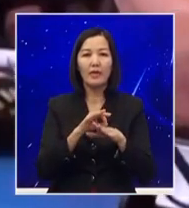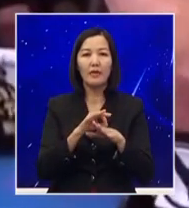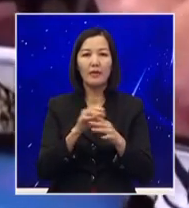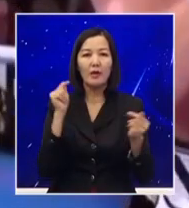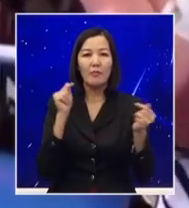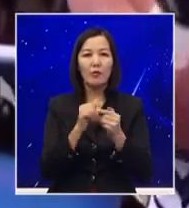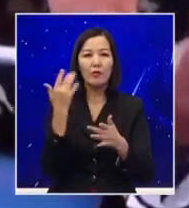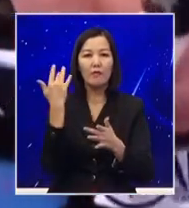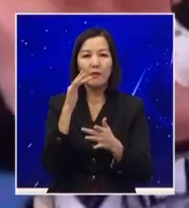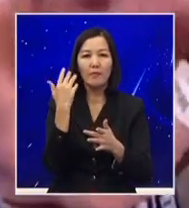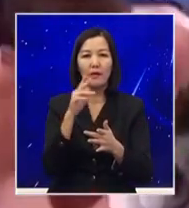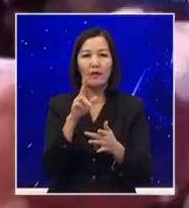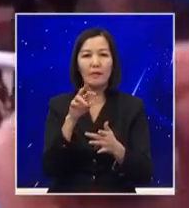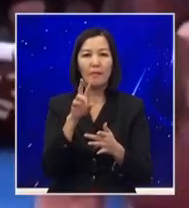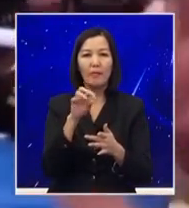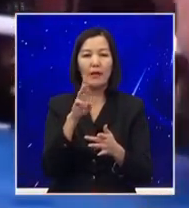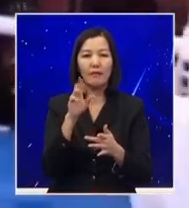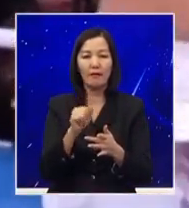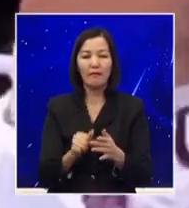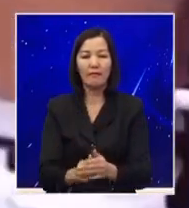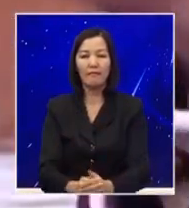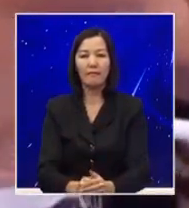поединок против американца Калеба Планта.